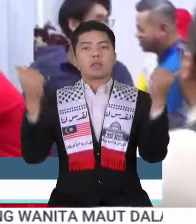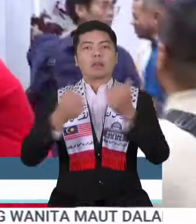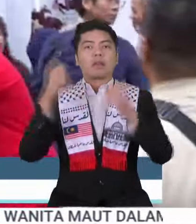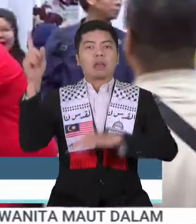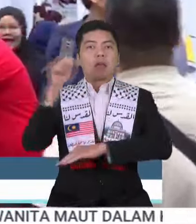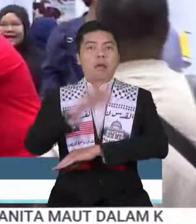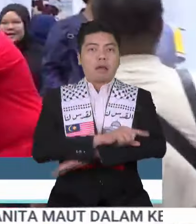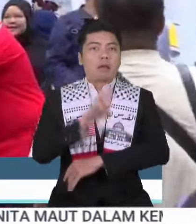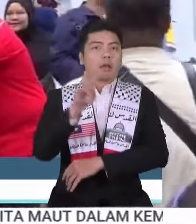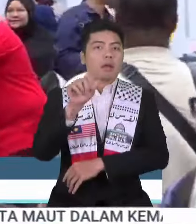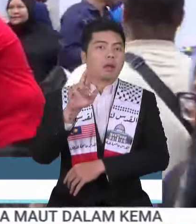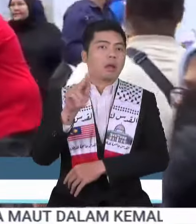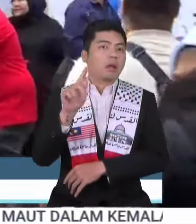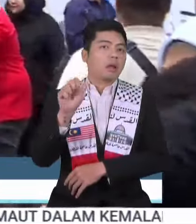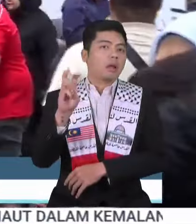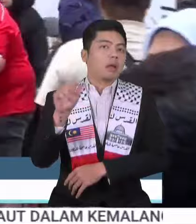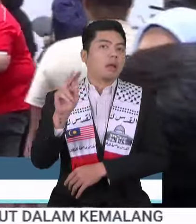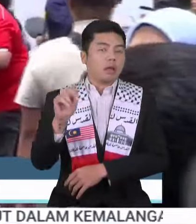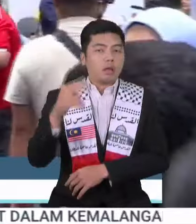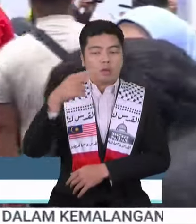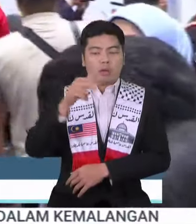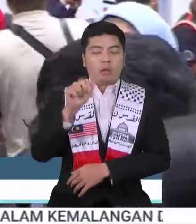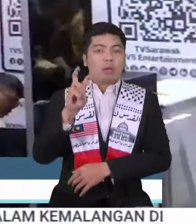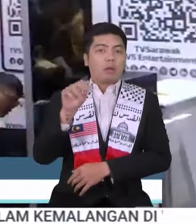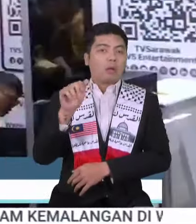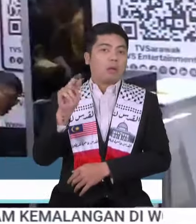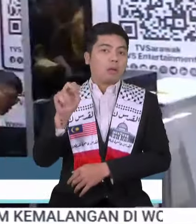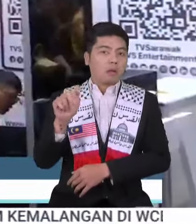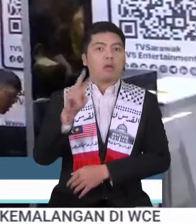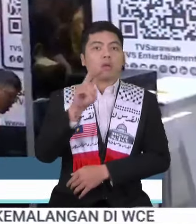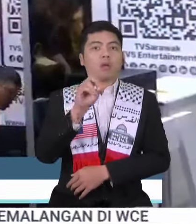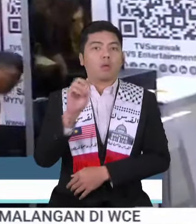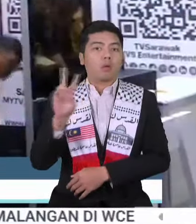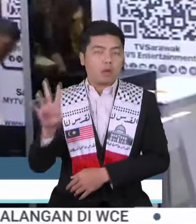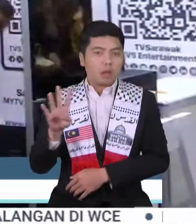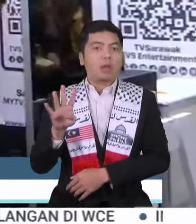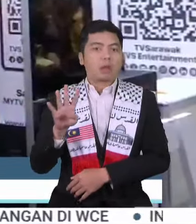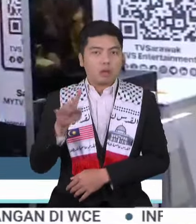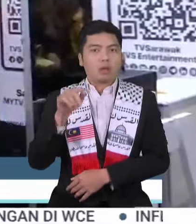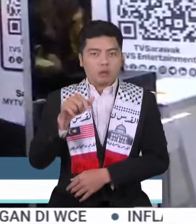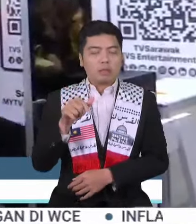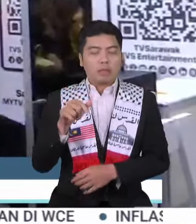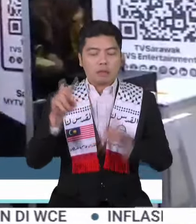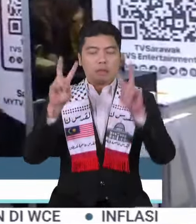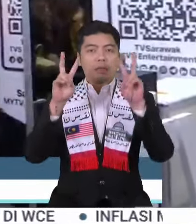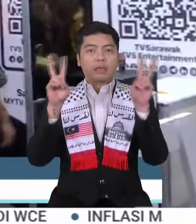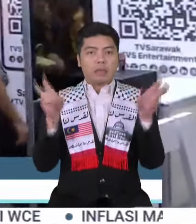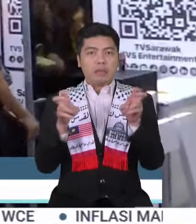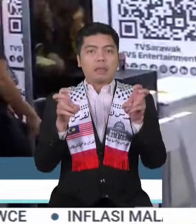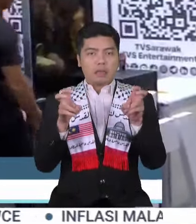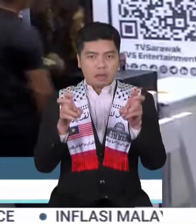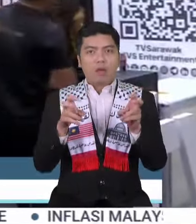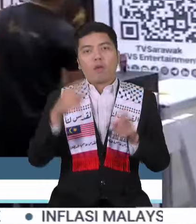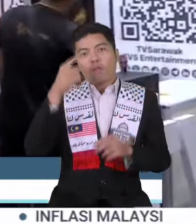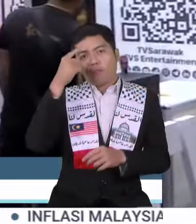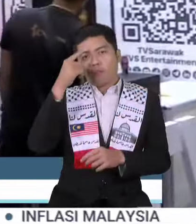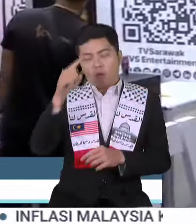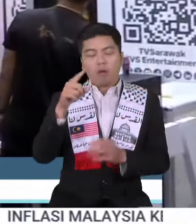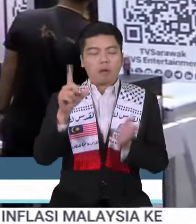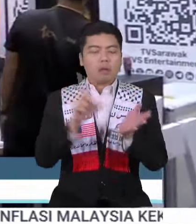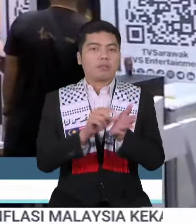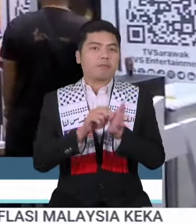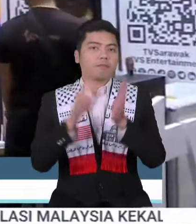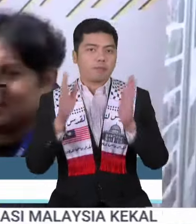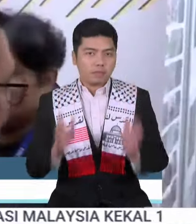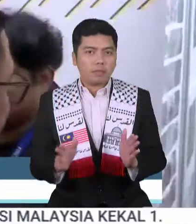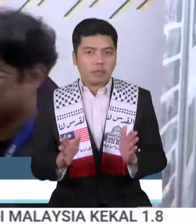Sambutan Hari Wartawan Nasional Hawana 2024 bertemakan Etika Teras Kewartawanan Mapan. Bagi mengiktiraf peranan pengamal media di